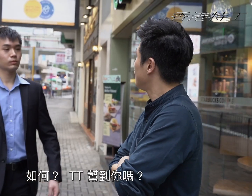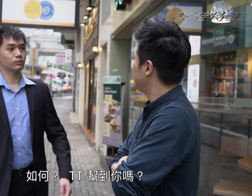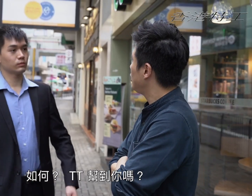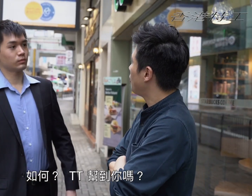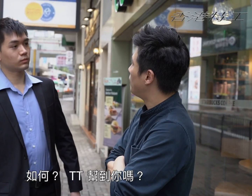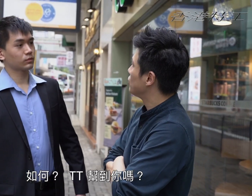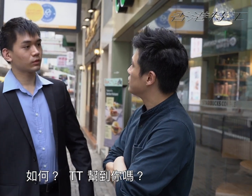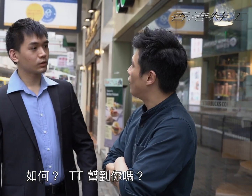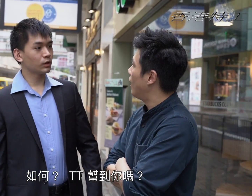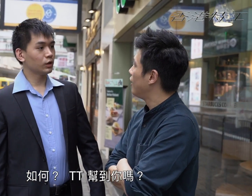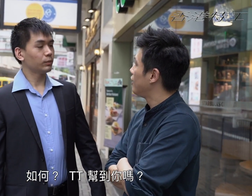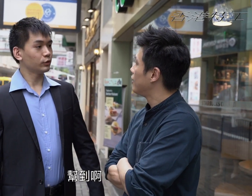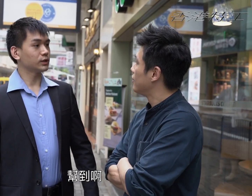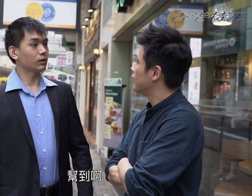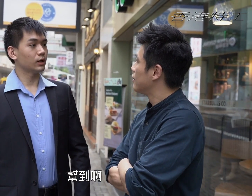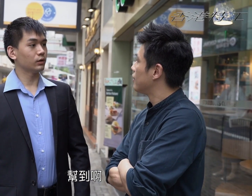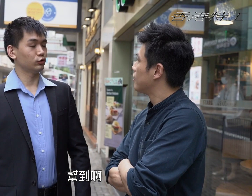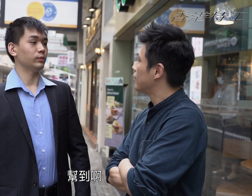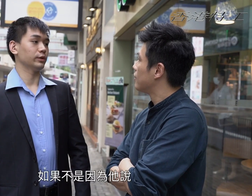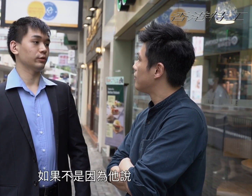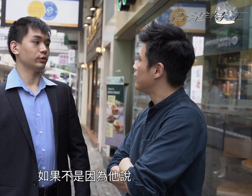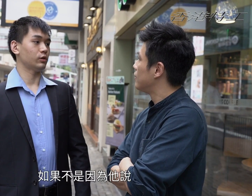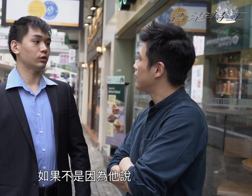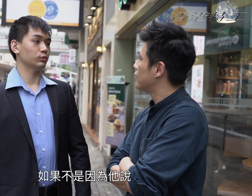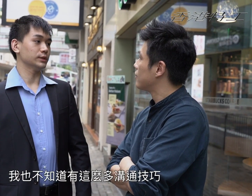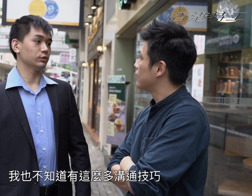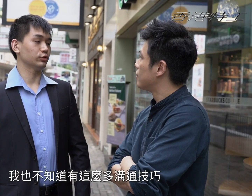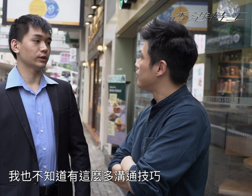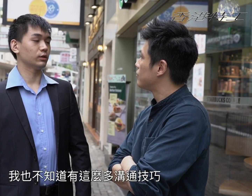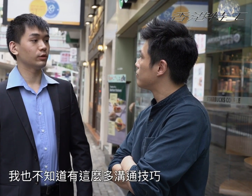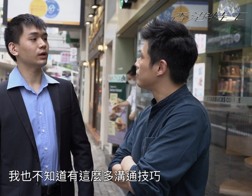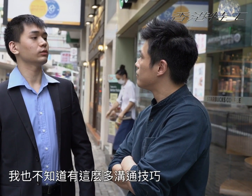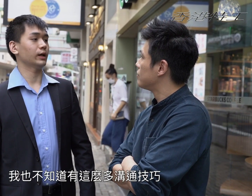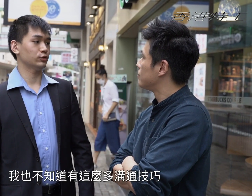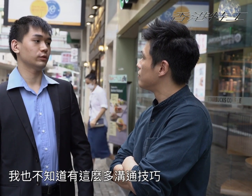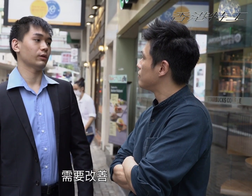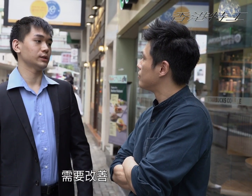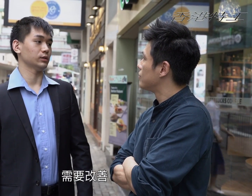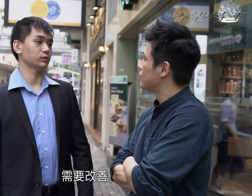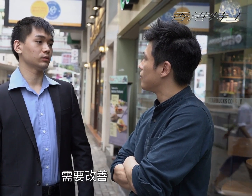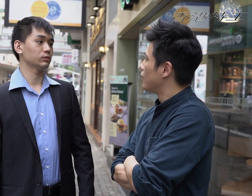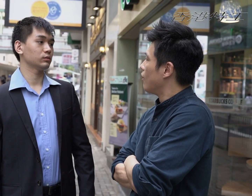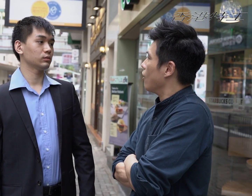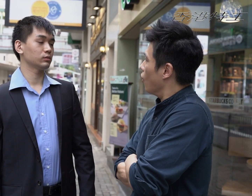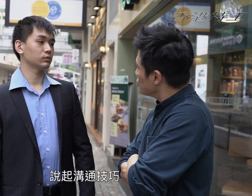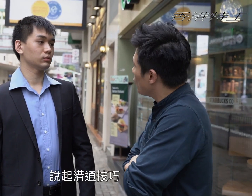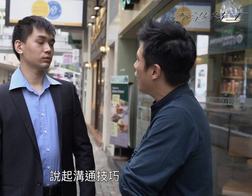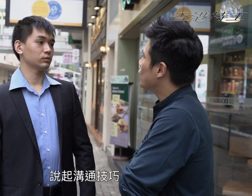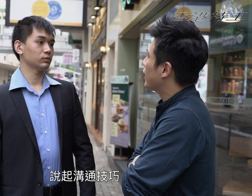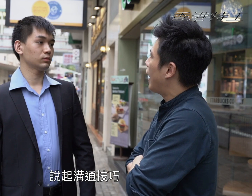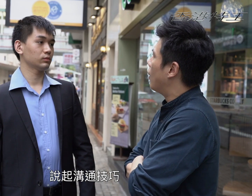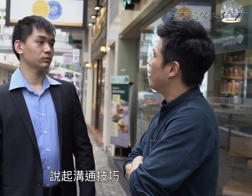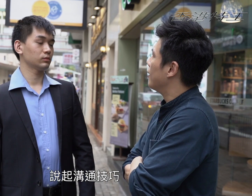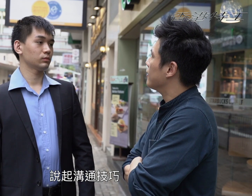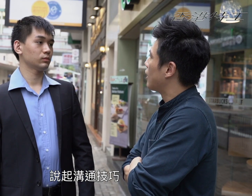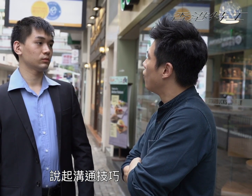喂，點啊 ？TT 幫唔幫到你手啊？ 幫到手啊！如果唔係佢講，我都唔知道原來有咁多溝通技巧需要改善。 講到溝